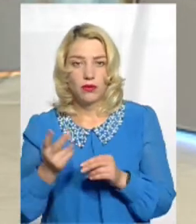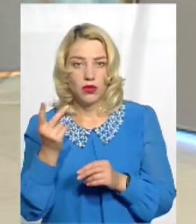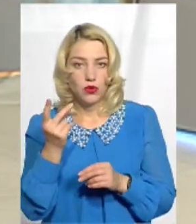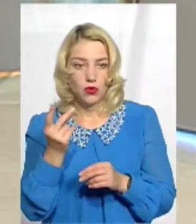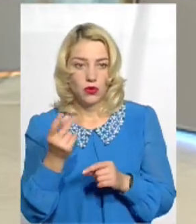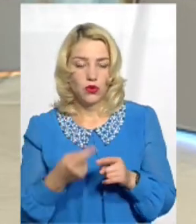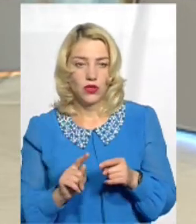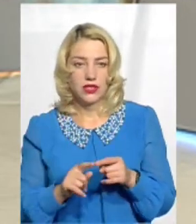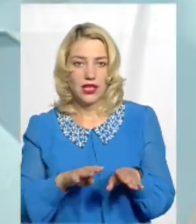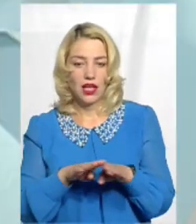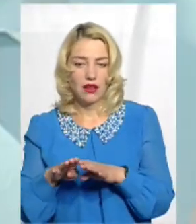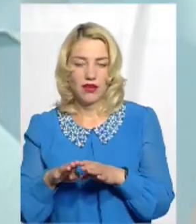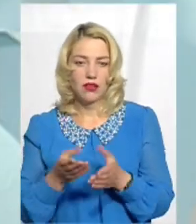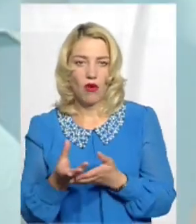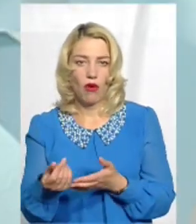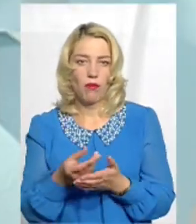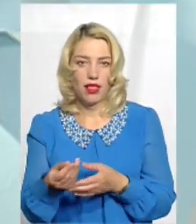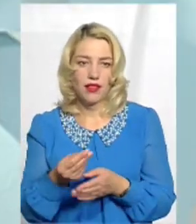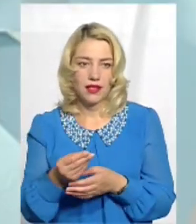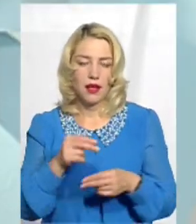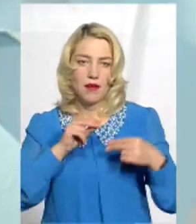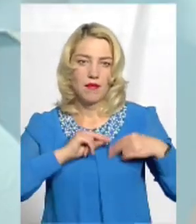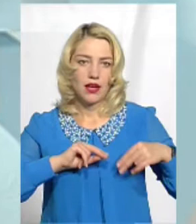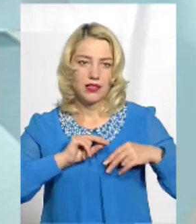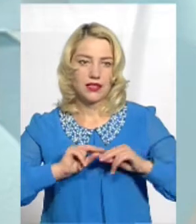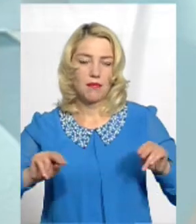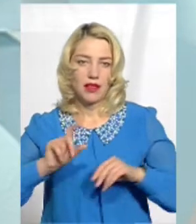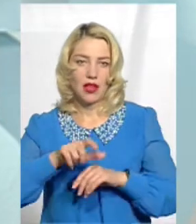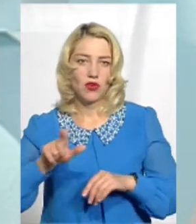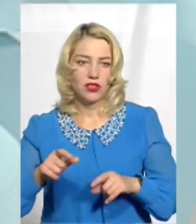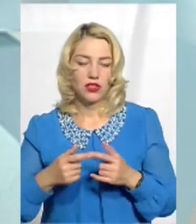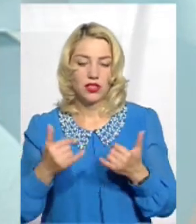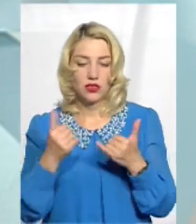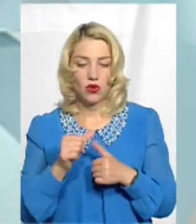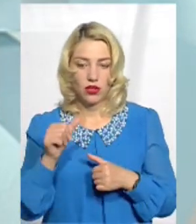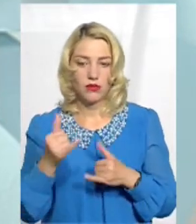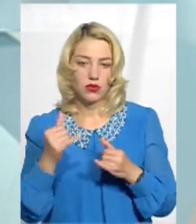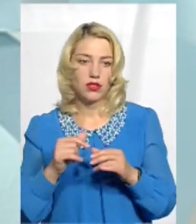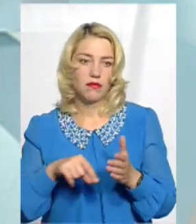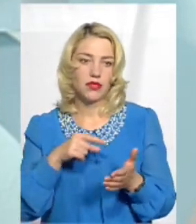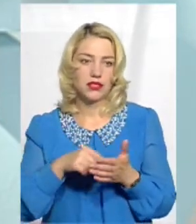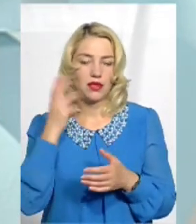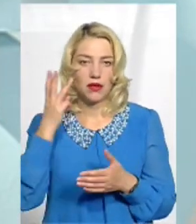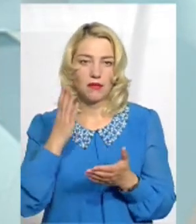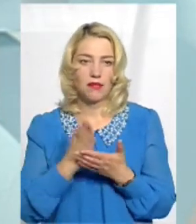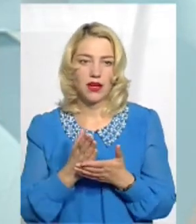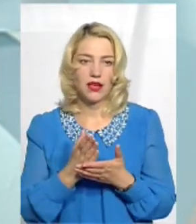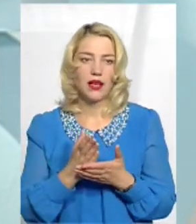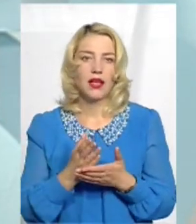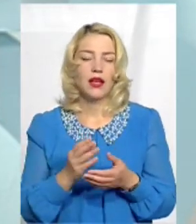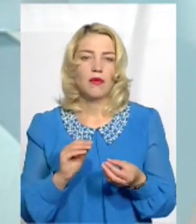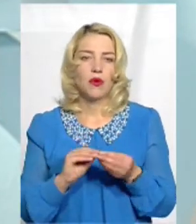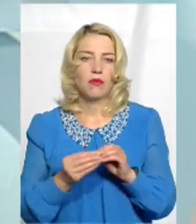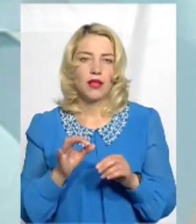– це рівень оплати праці педагогічних працівників. На сьогодні, зокрема, місто Хмельницьке має величезну проблему із вихователями